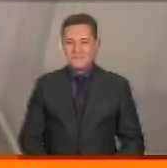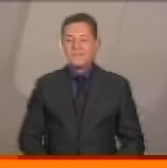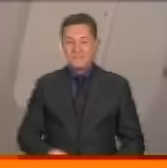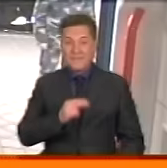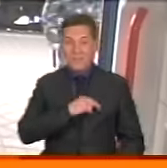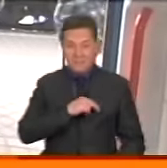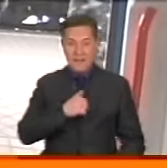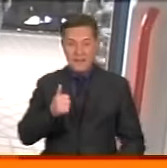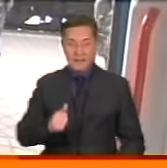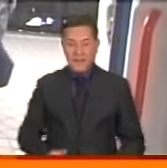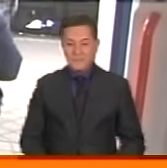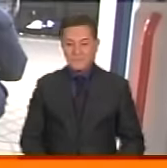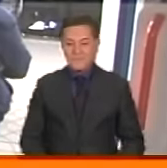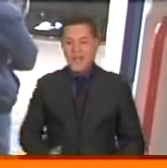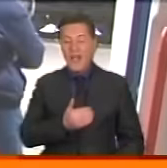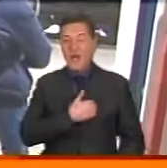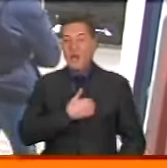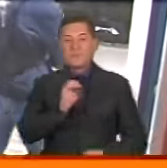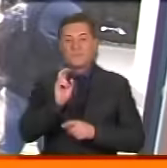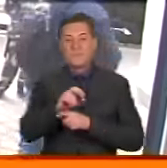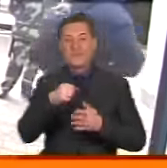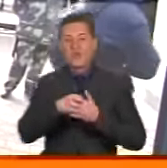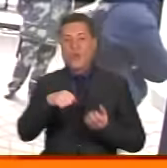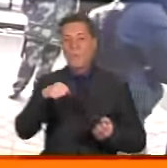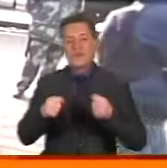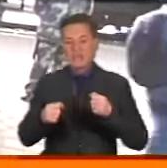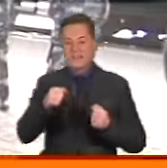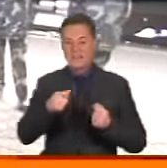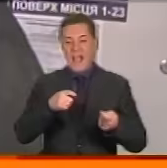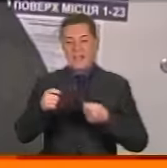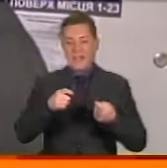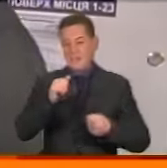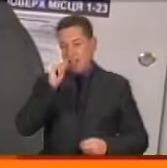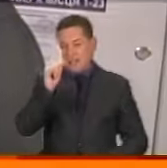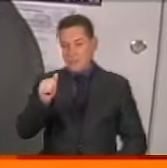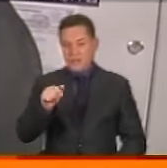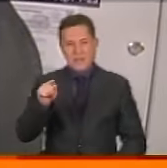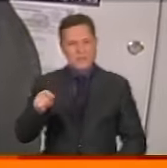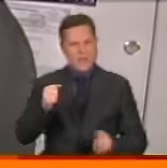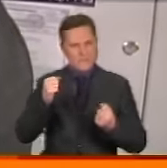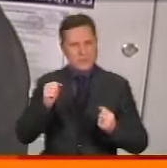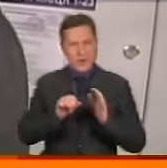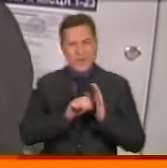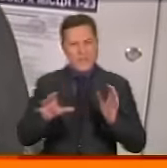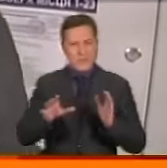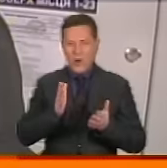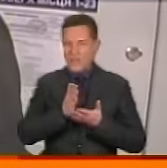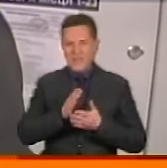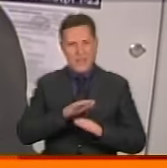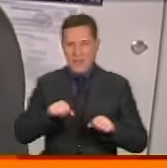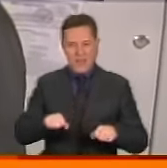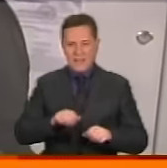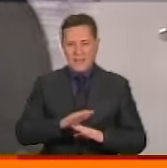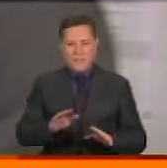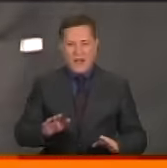Працює. Хочемо зайти до машиніста, так керівник не пускає. Там висока напруга і ви не маєте права без